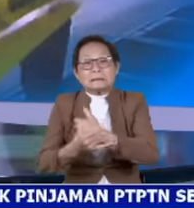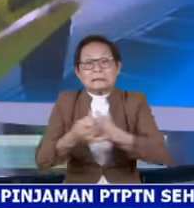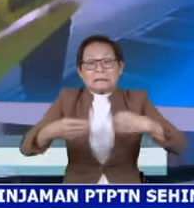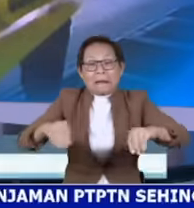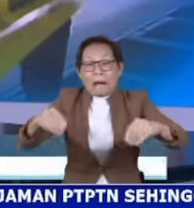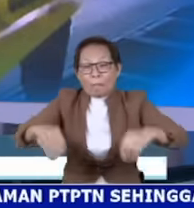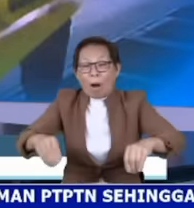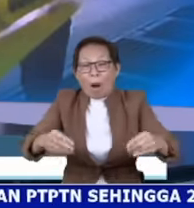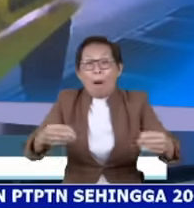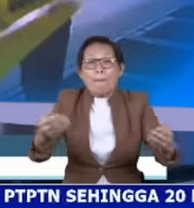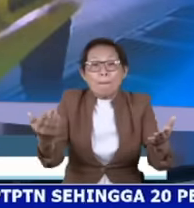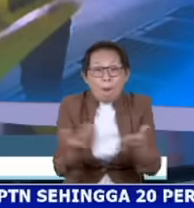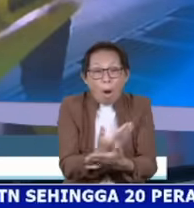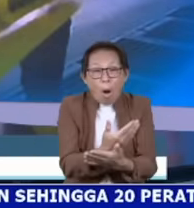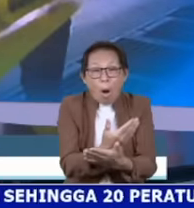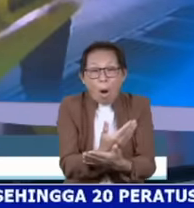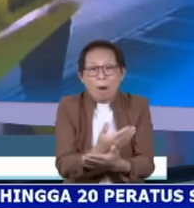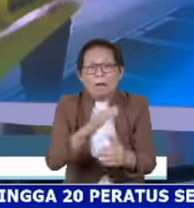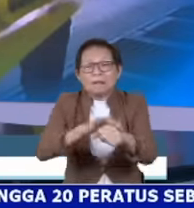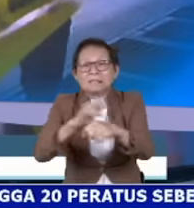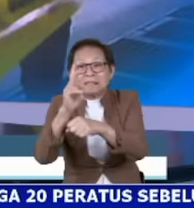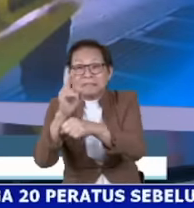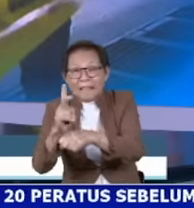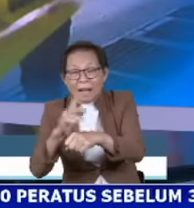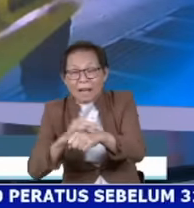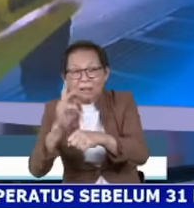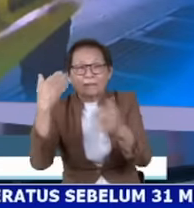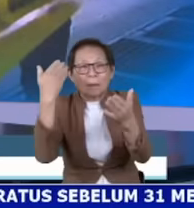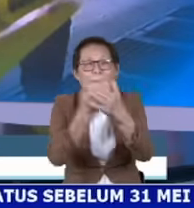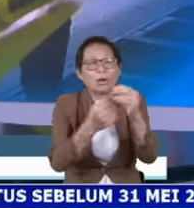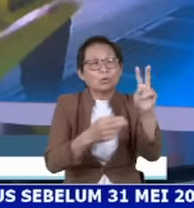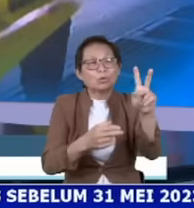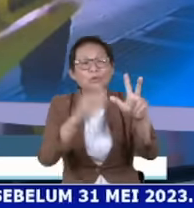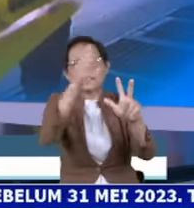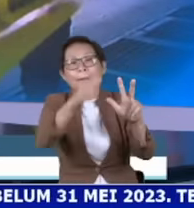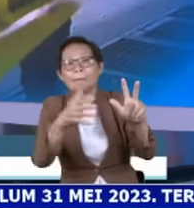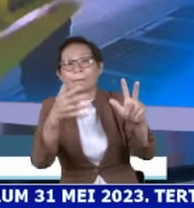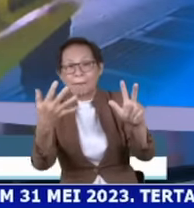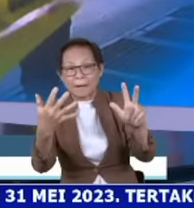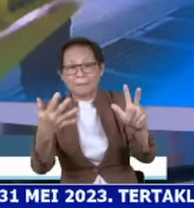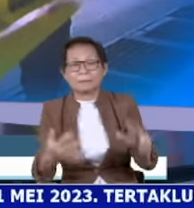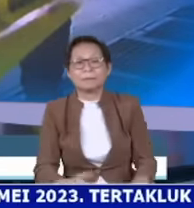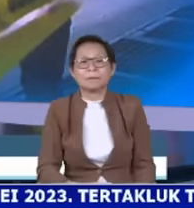dan terpakai dilaporkan sehingga 23 Mei ketua polisi